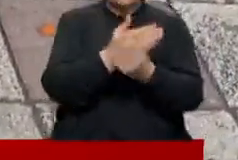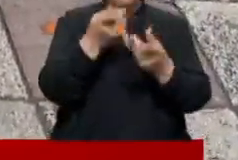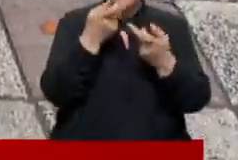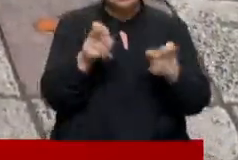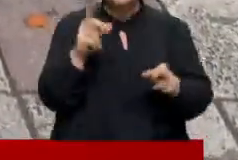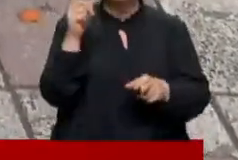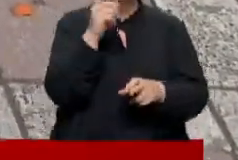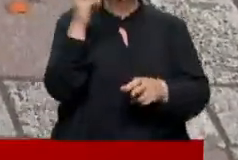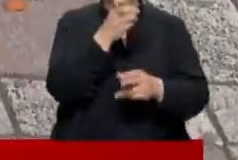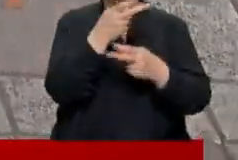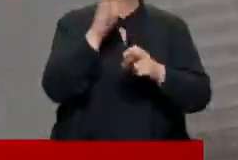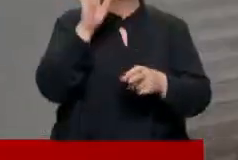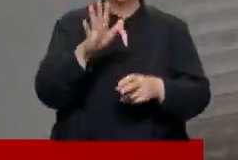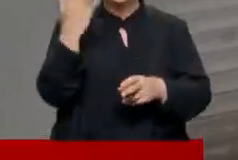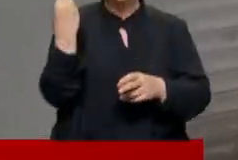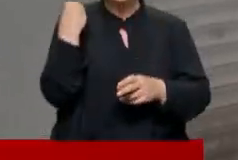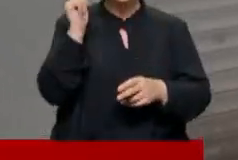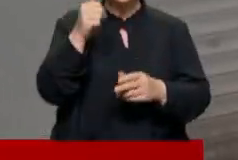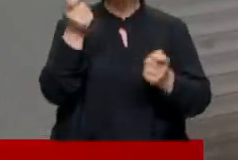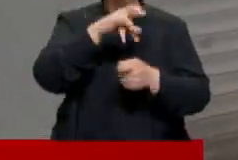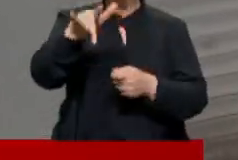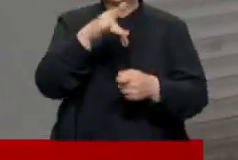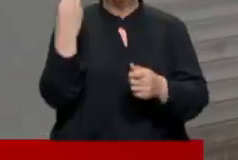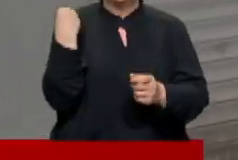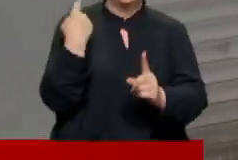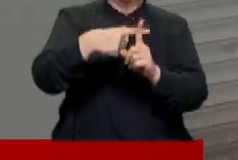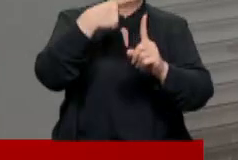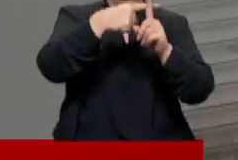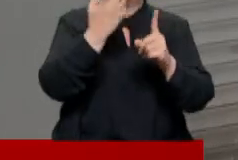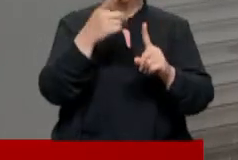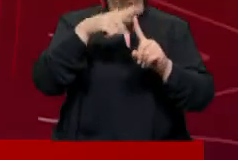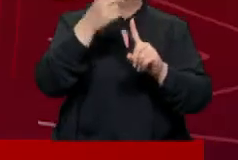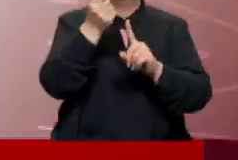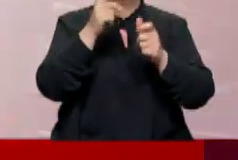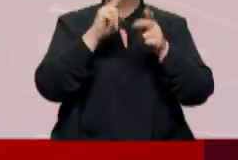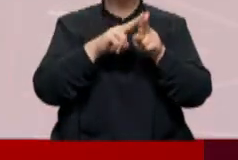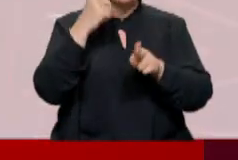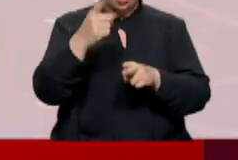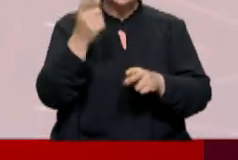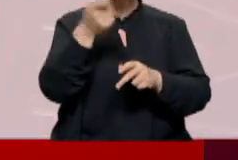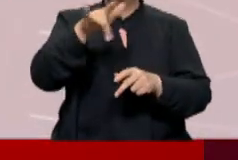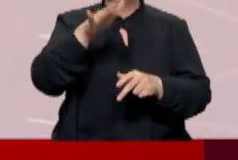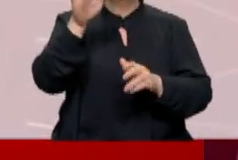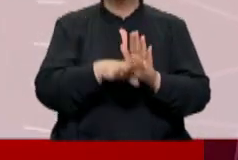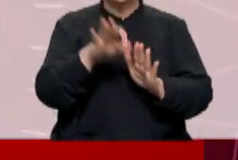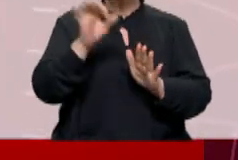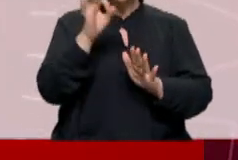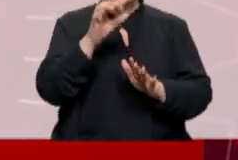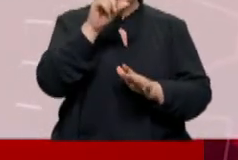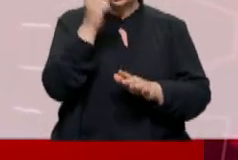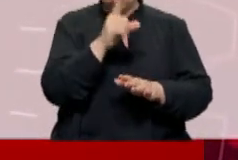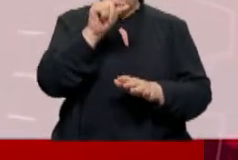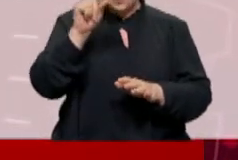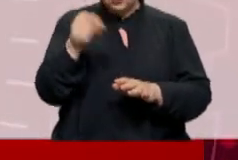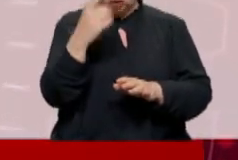de aylarca boş kalacak. Her yeni gün işsizlere yenileri ekleniyor ama TÜİK'e göre işsizlik düşüyor. Ocak'ta